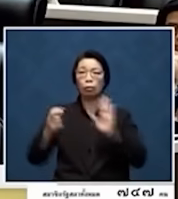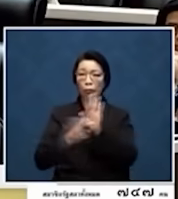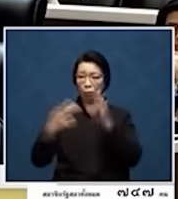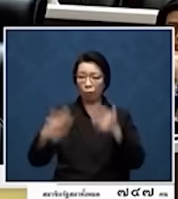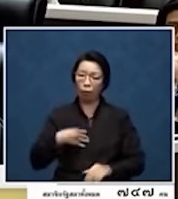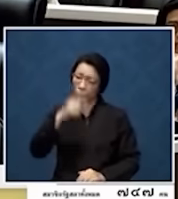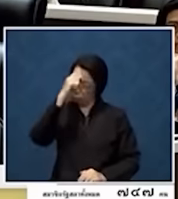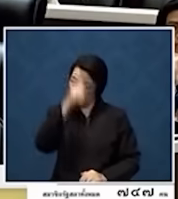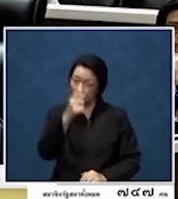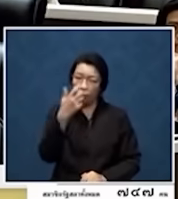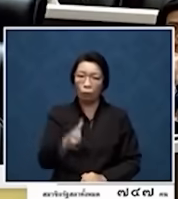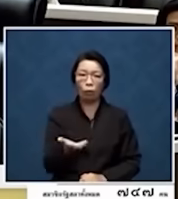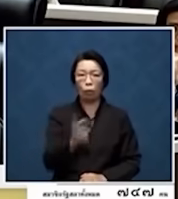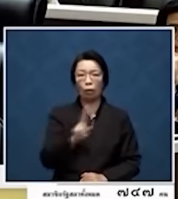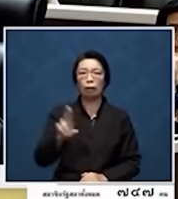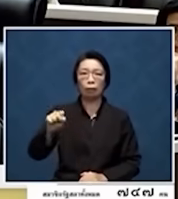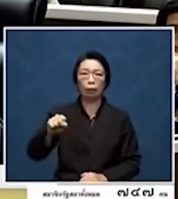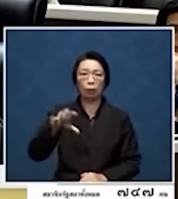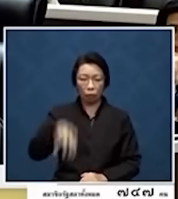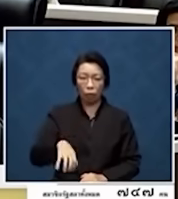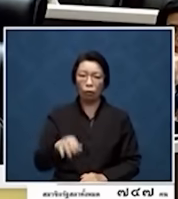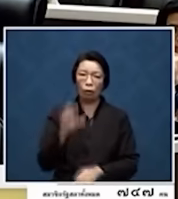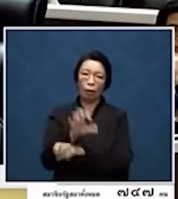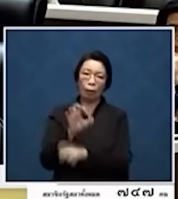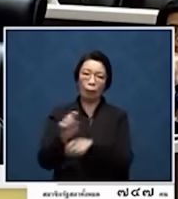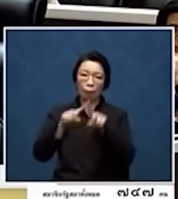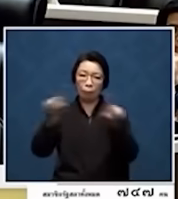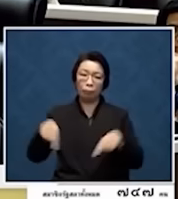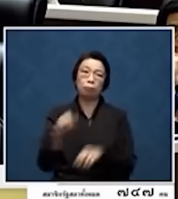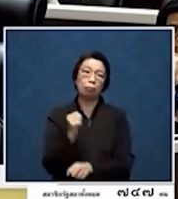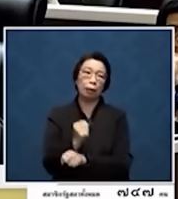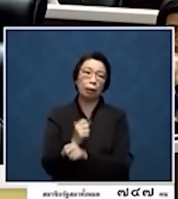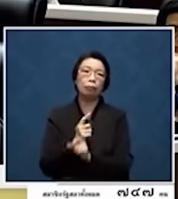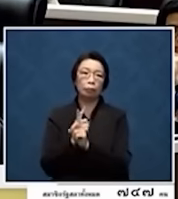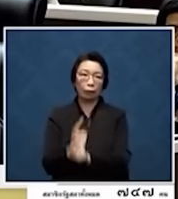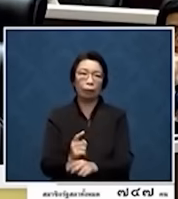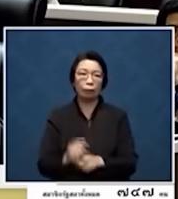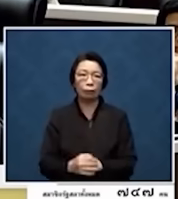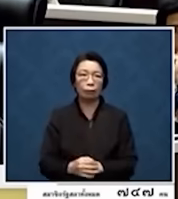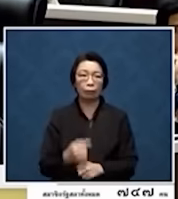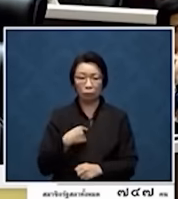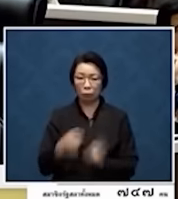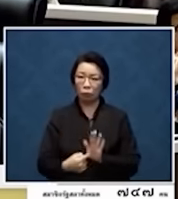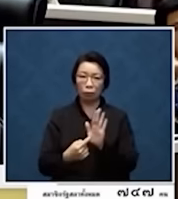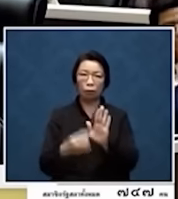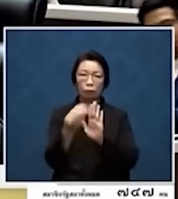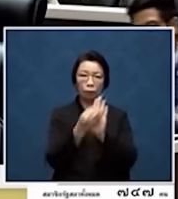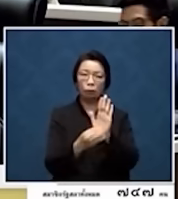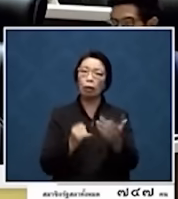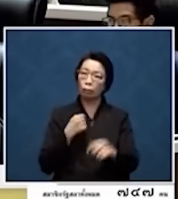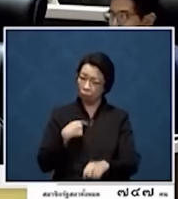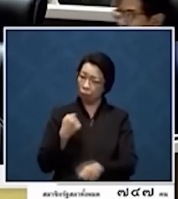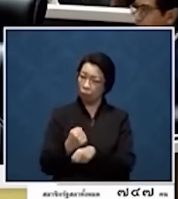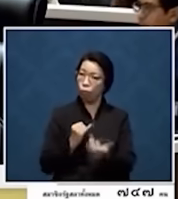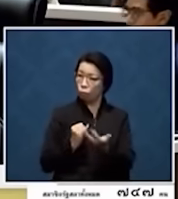ากจะให้ที่ประชุมนั้นได้ทบทวนแต่คุณวันมุฮัมมัด นอมัตฮาก็บอกนะครับว่าขอให้รอคำวินิจฉัยของศา